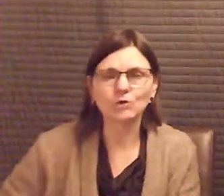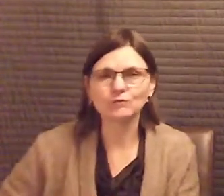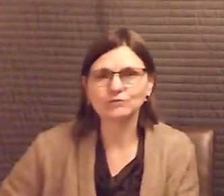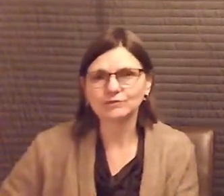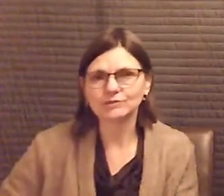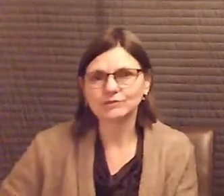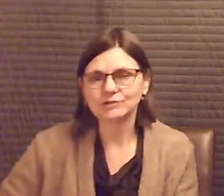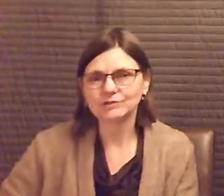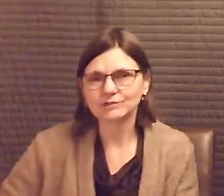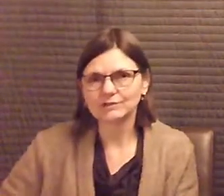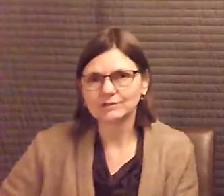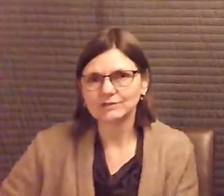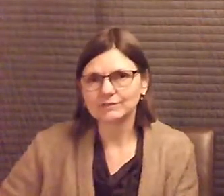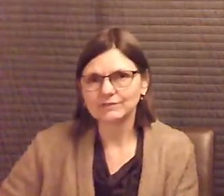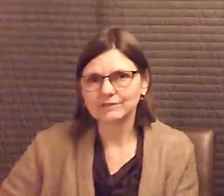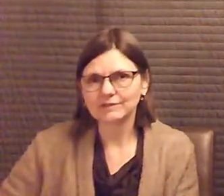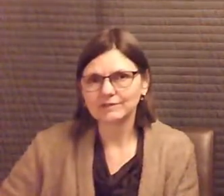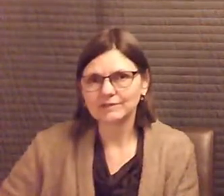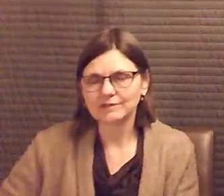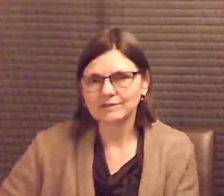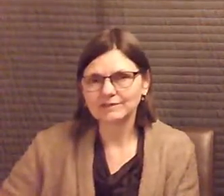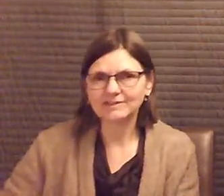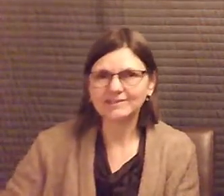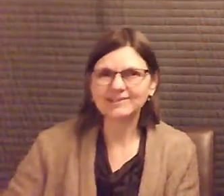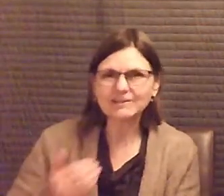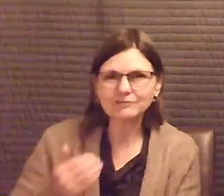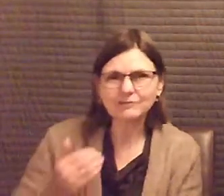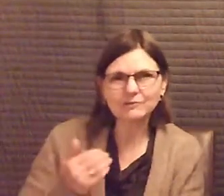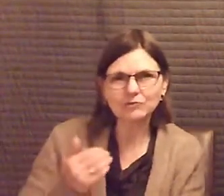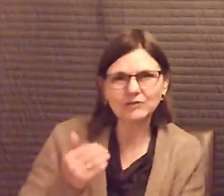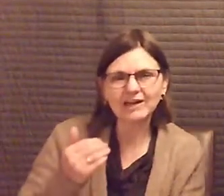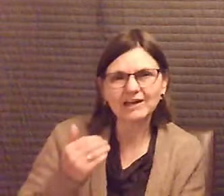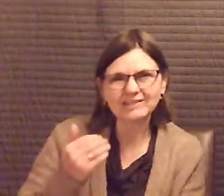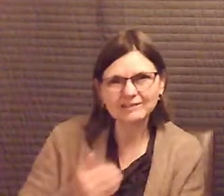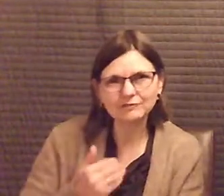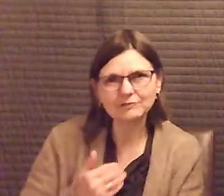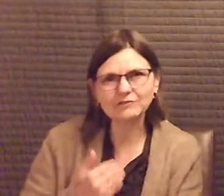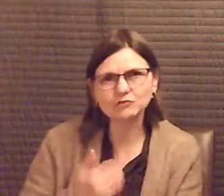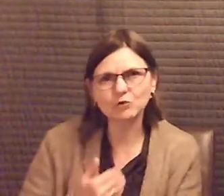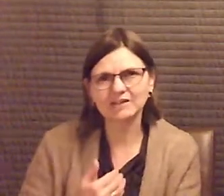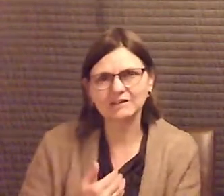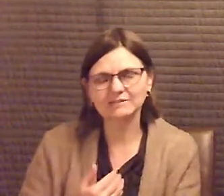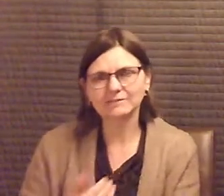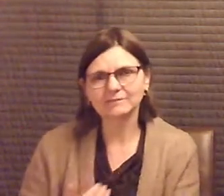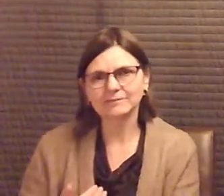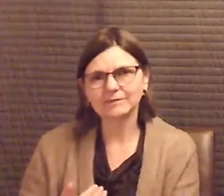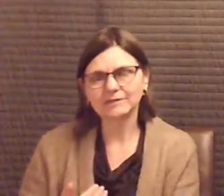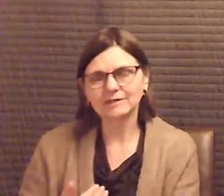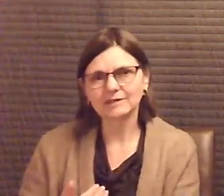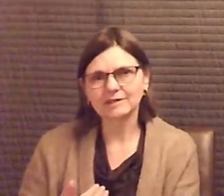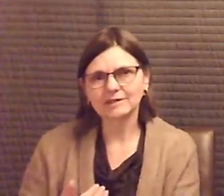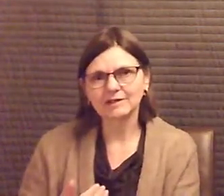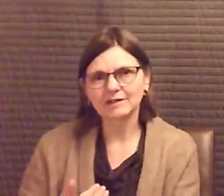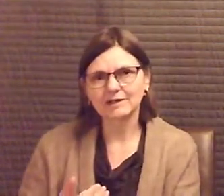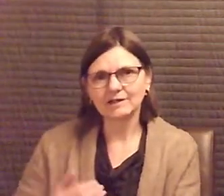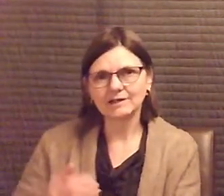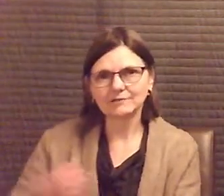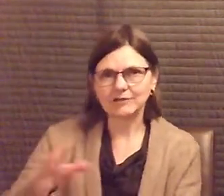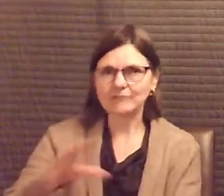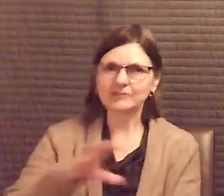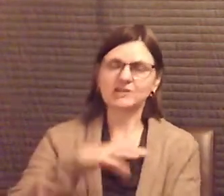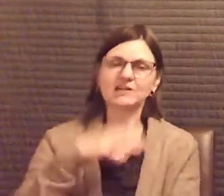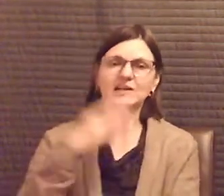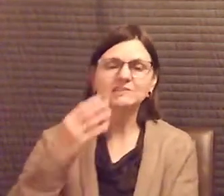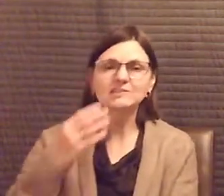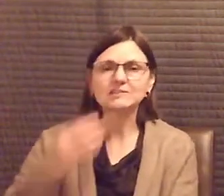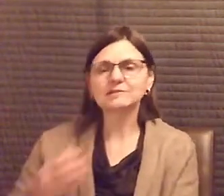ongeloof in de richting de harde dat in het hart van de methode aan het hart van de mens door drie challenge in de kaarten het